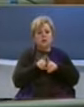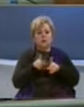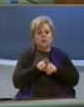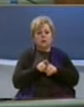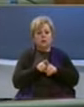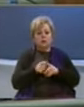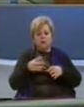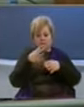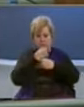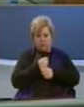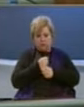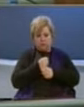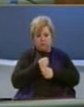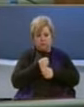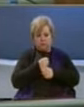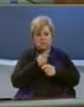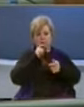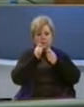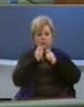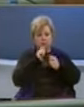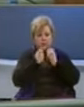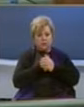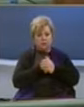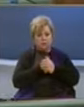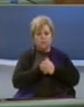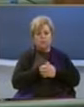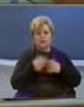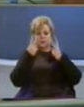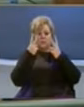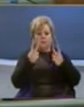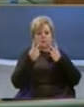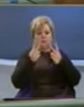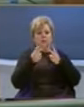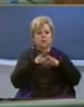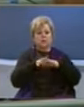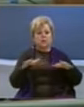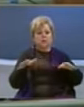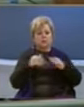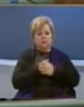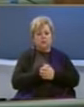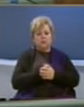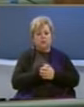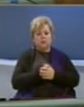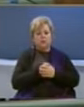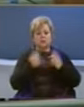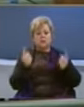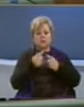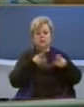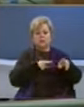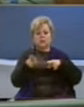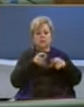e përfundimit të këtyn e marveshje, është një prej marveshje më të rëndësishme, ku teritorialisht sistemi drejtësisë po kalon